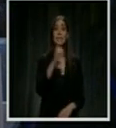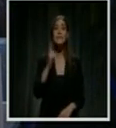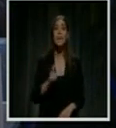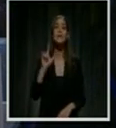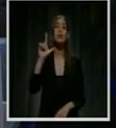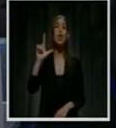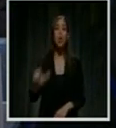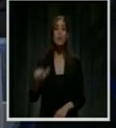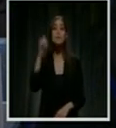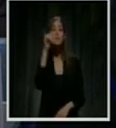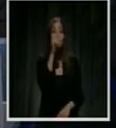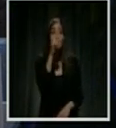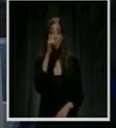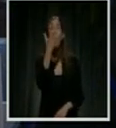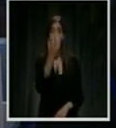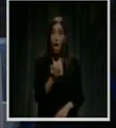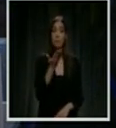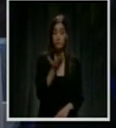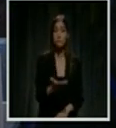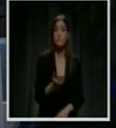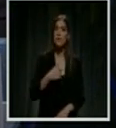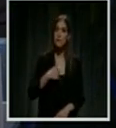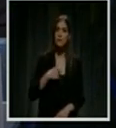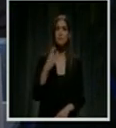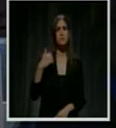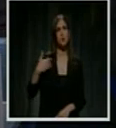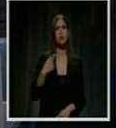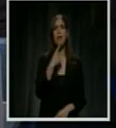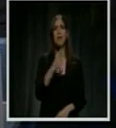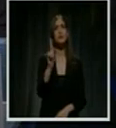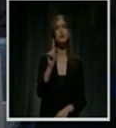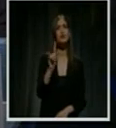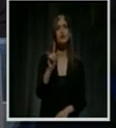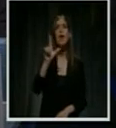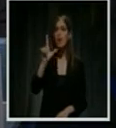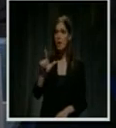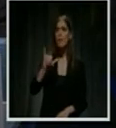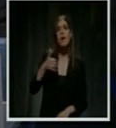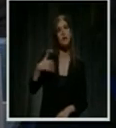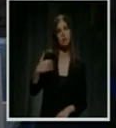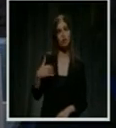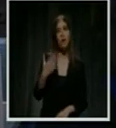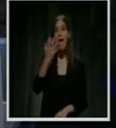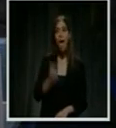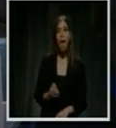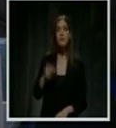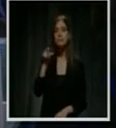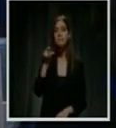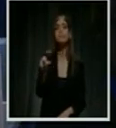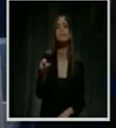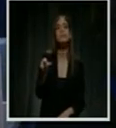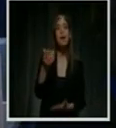tape, u jgħida nistiden li jek lijem. Li jek trita, unek għandek il-pendrive, tajjeb, podġija oner,